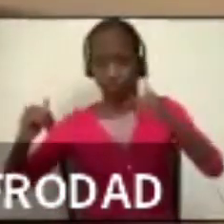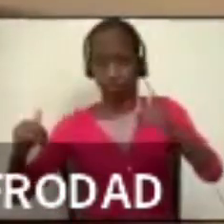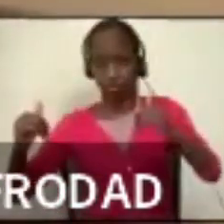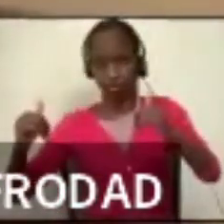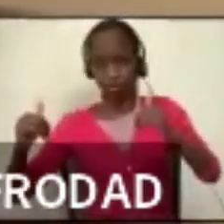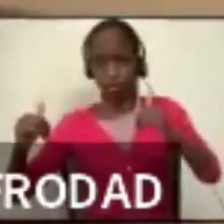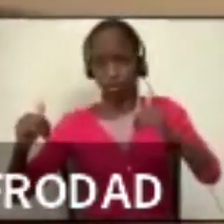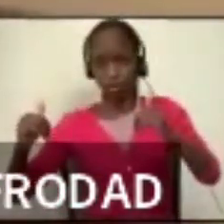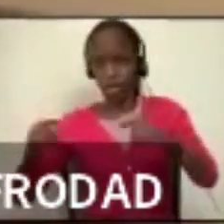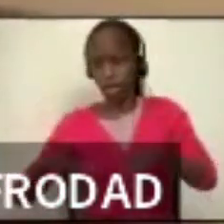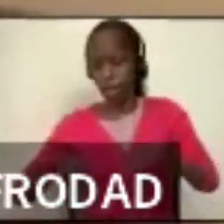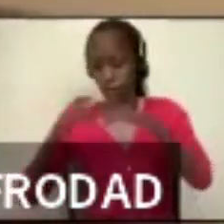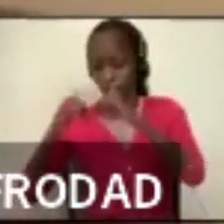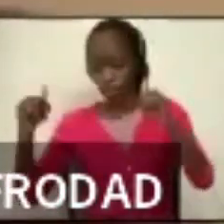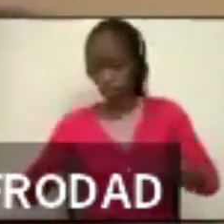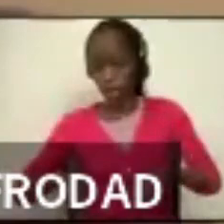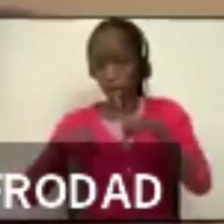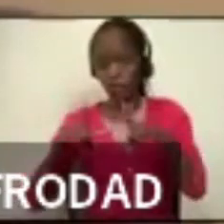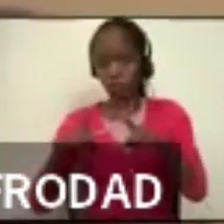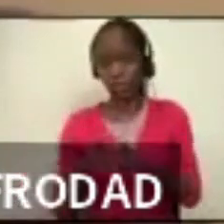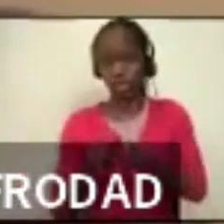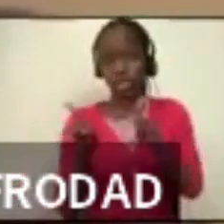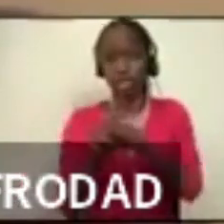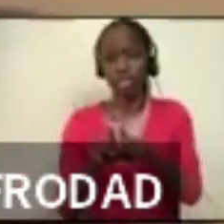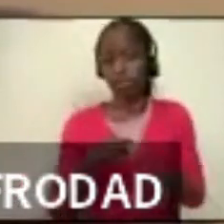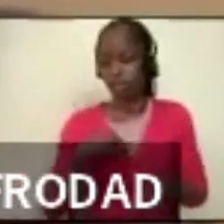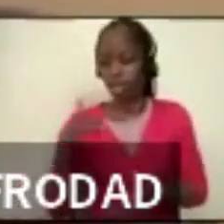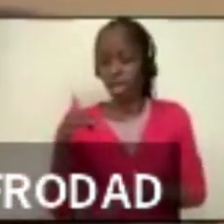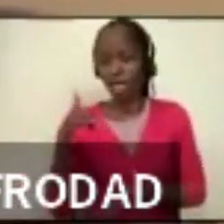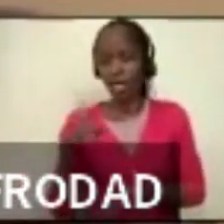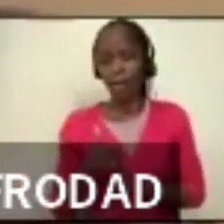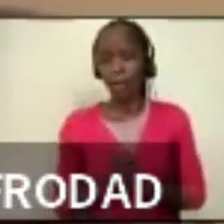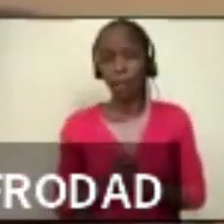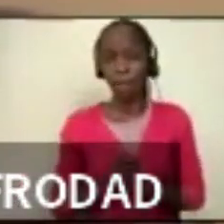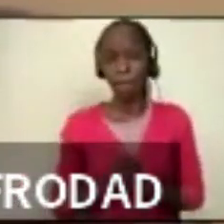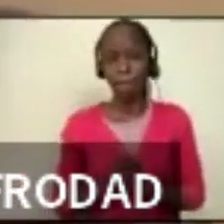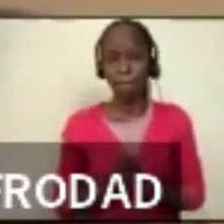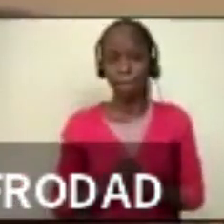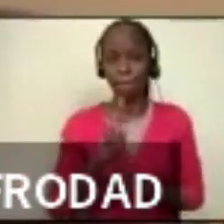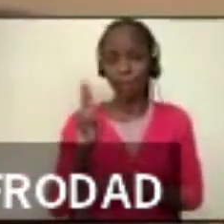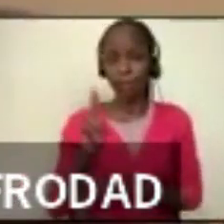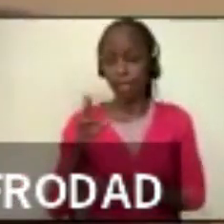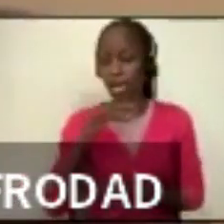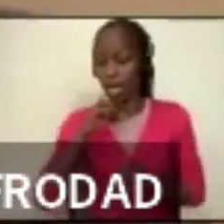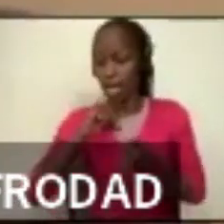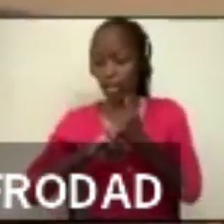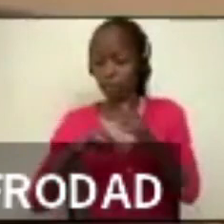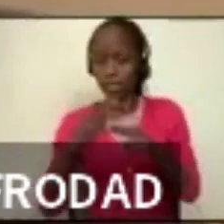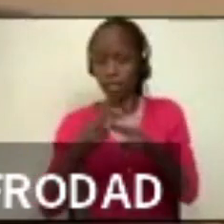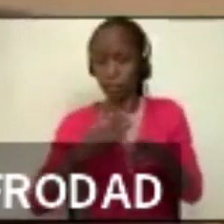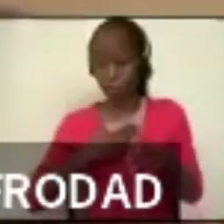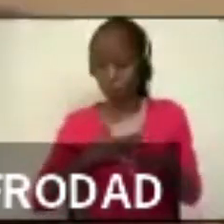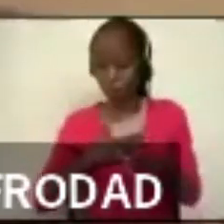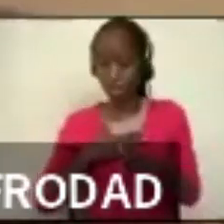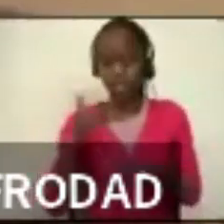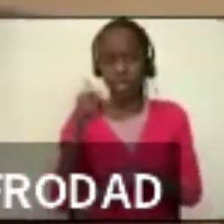Je ne me présente jamais sous mon nom de femme mariée. Je ne sais pas chez vous comment ça se passe, mais chez moi au Burkina,